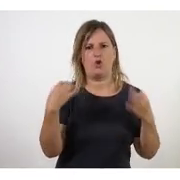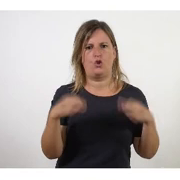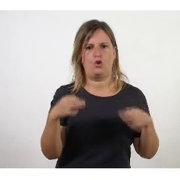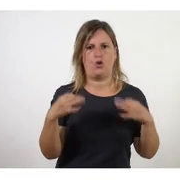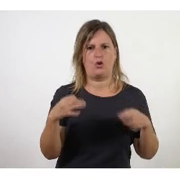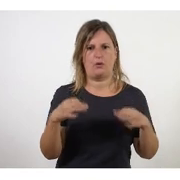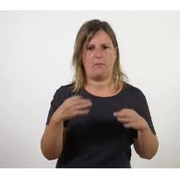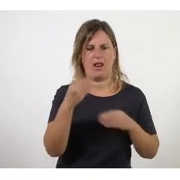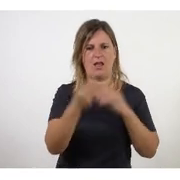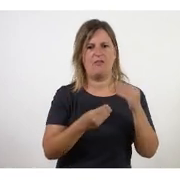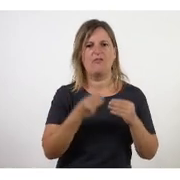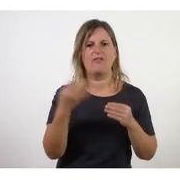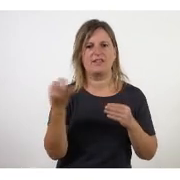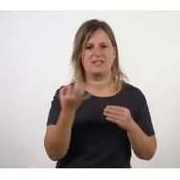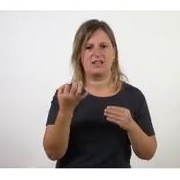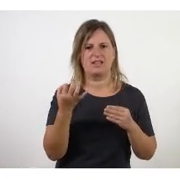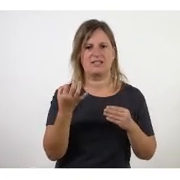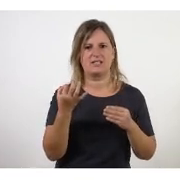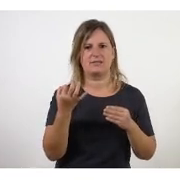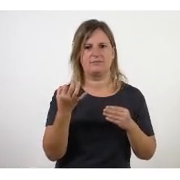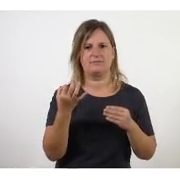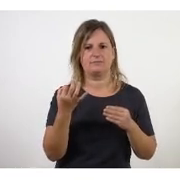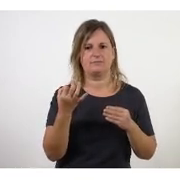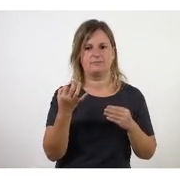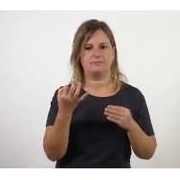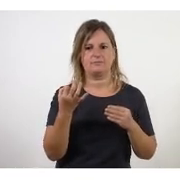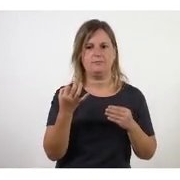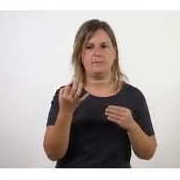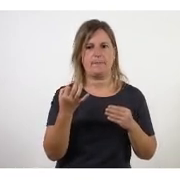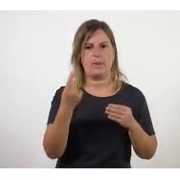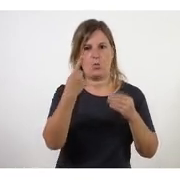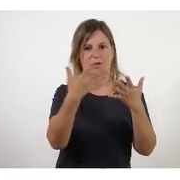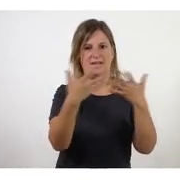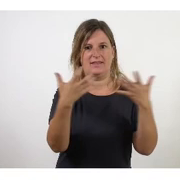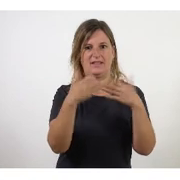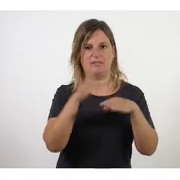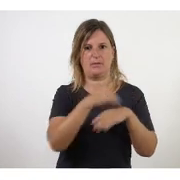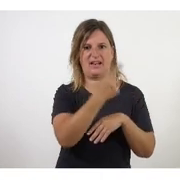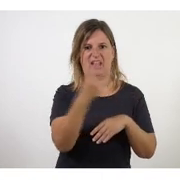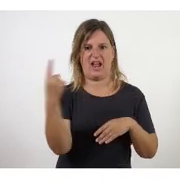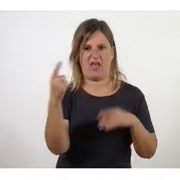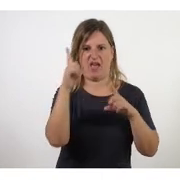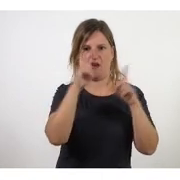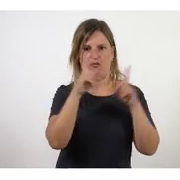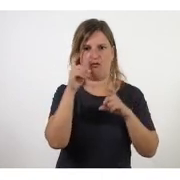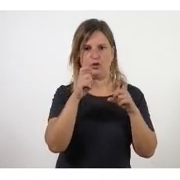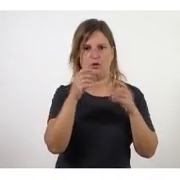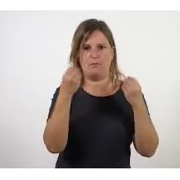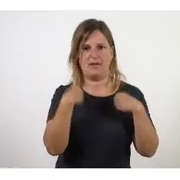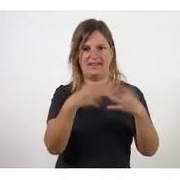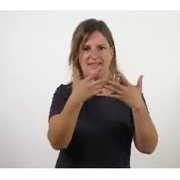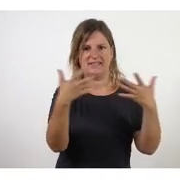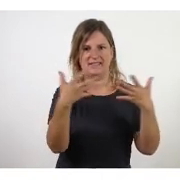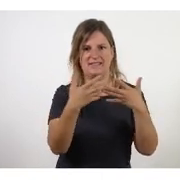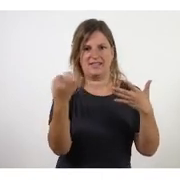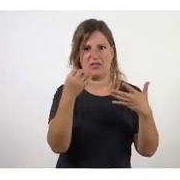quan ho faig és comptes, col·loques un text per cada foto. Aquest text s'ha de poder